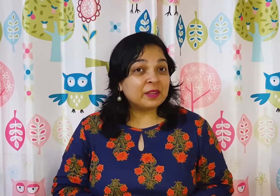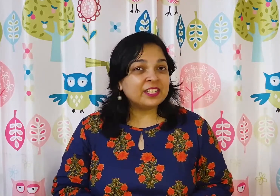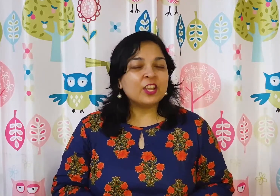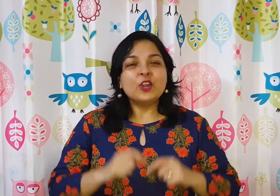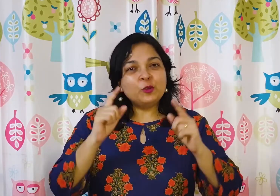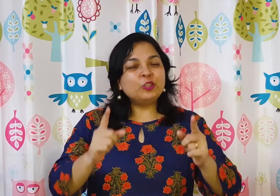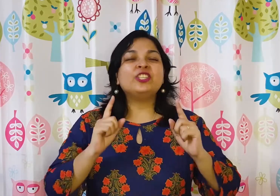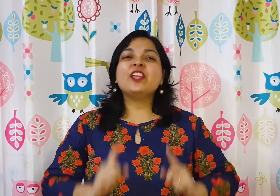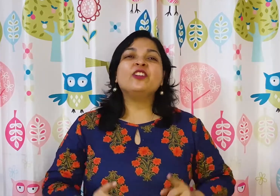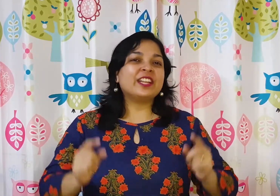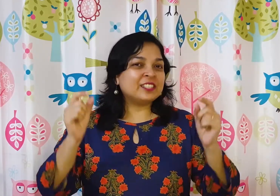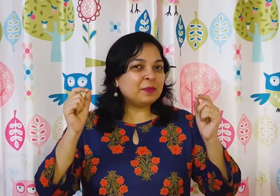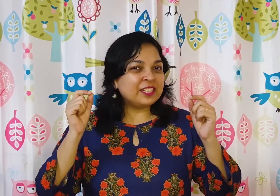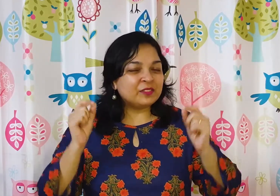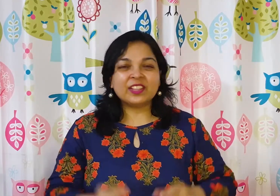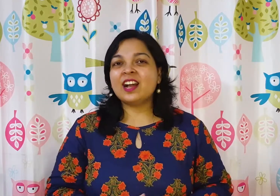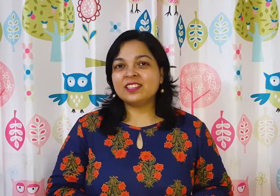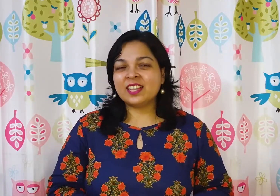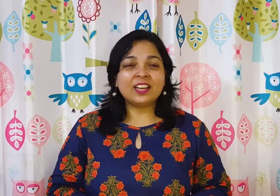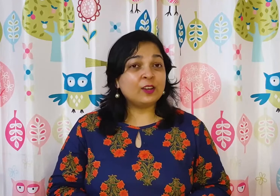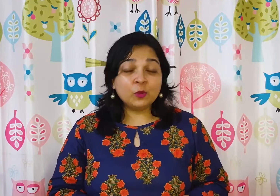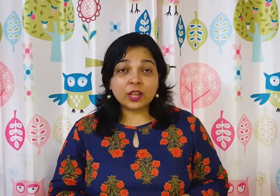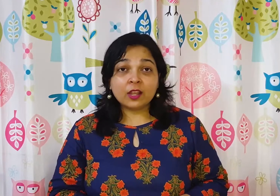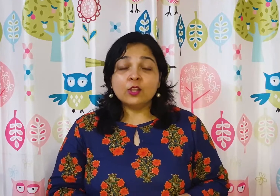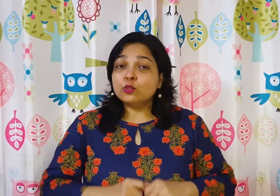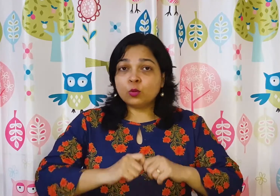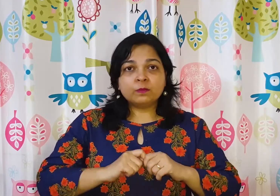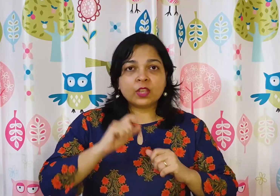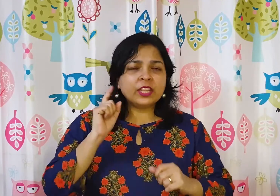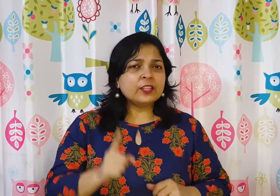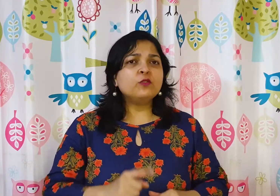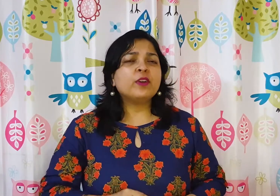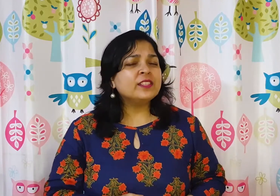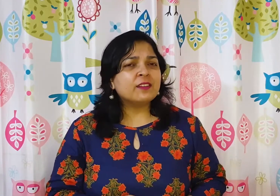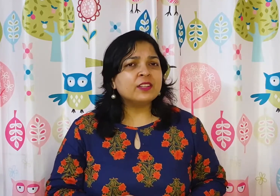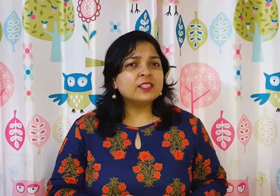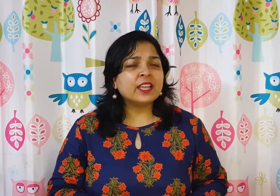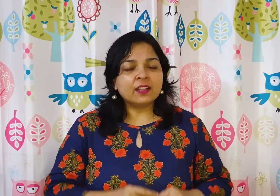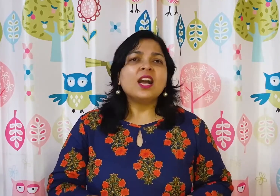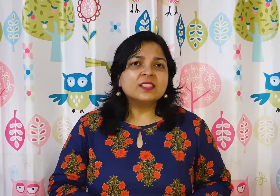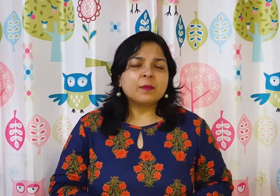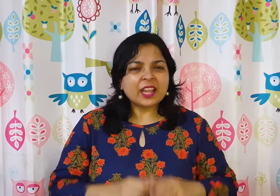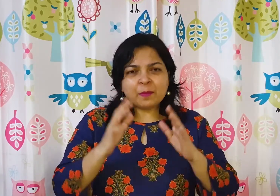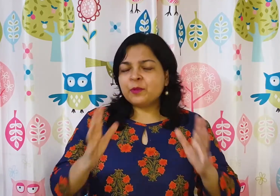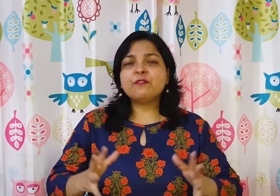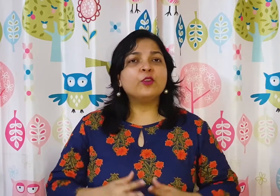flavour Wolf Bent Paramative நான்